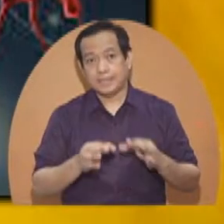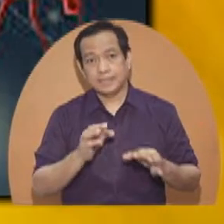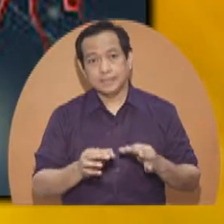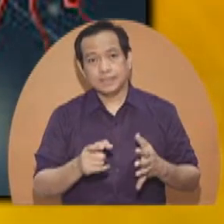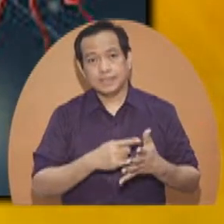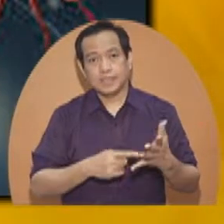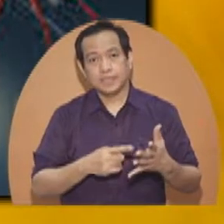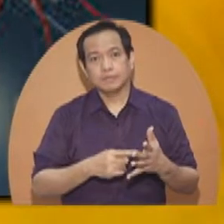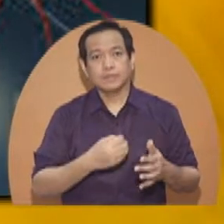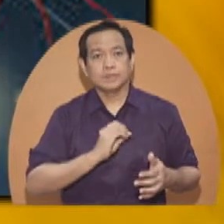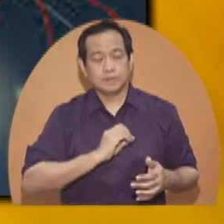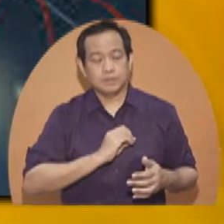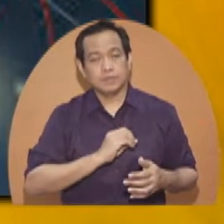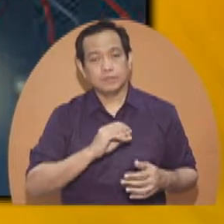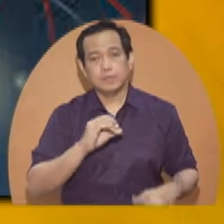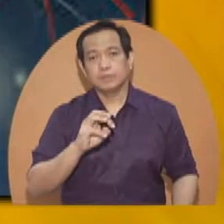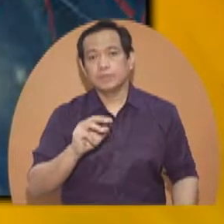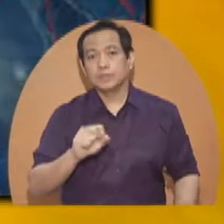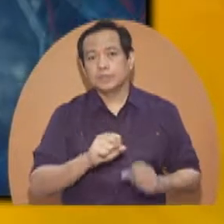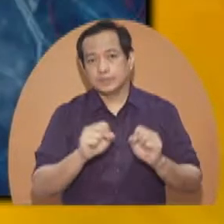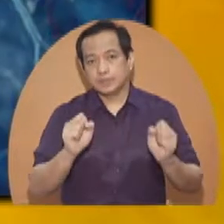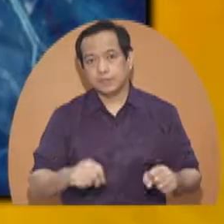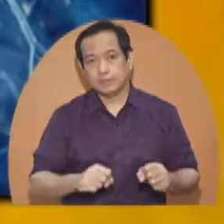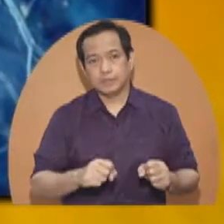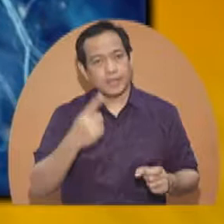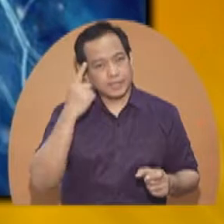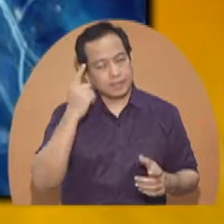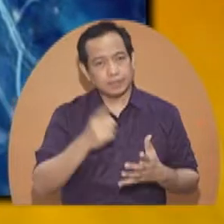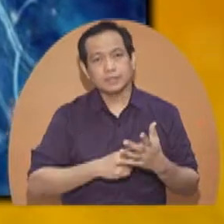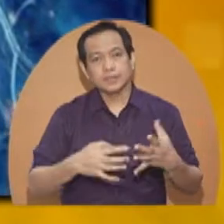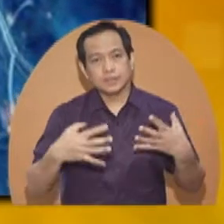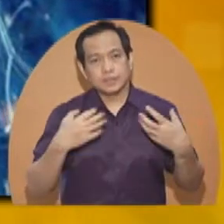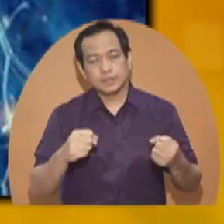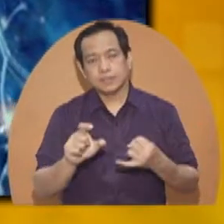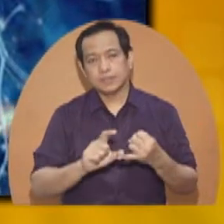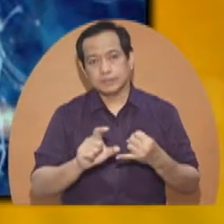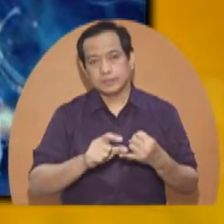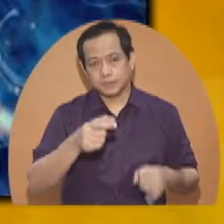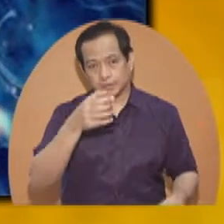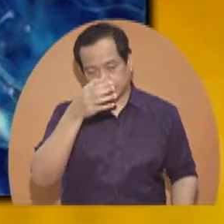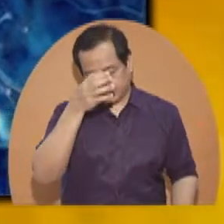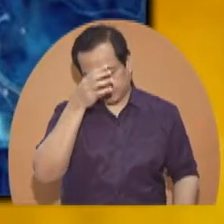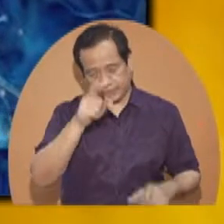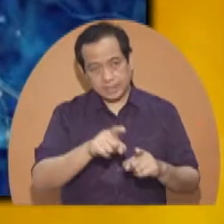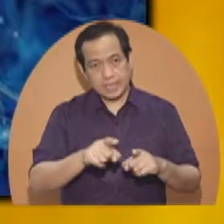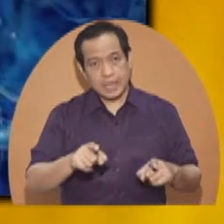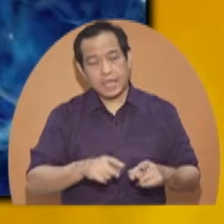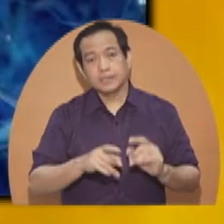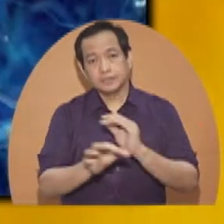Nangyayari ito kapag nauudyok ang sariling immune system at mapapagkamalan ang malusog ng mga cells sa